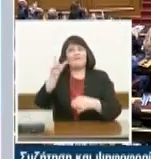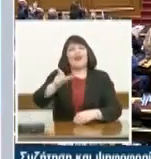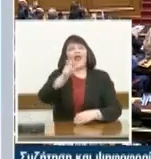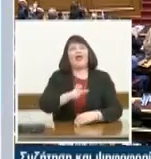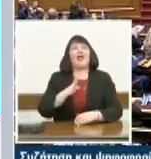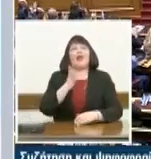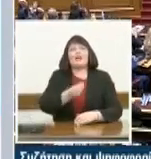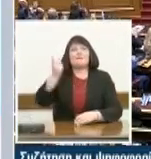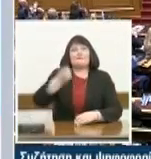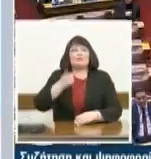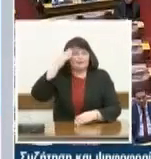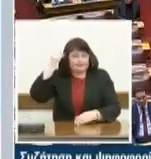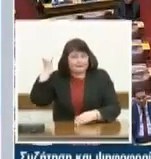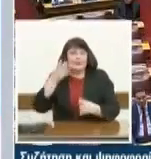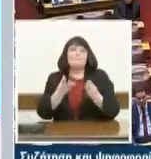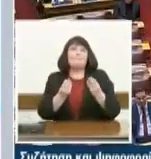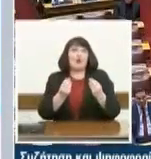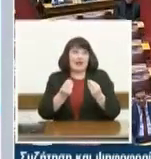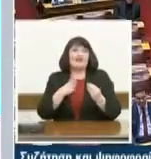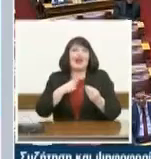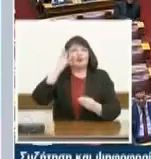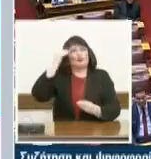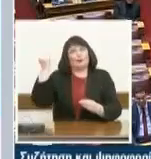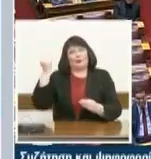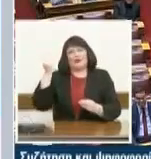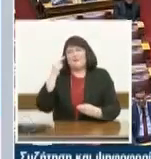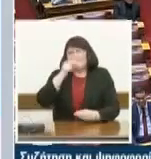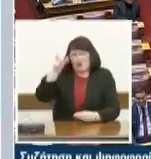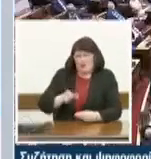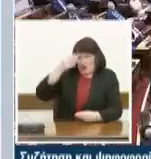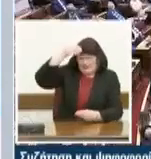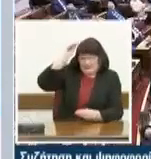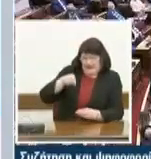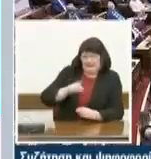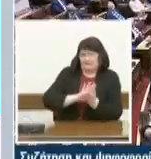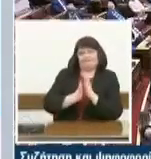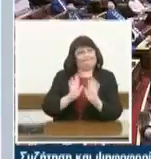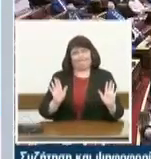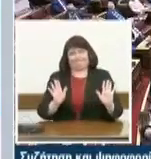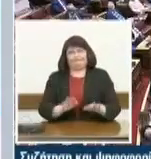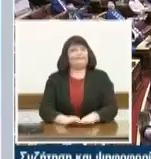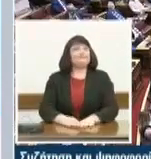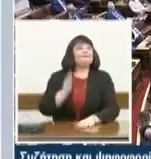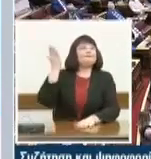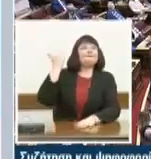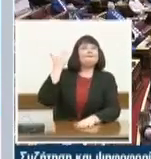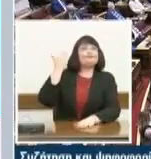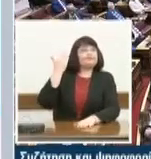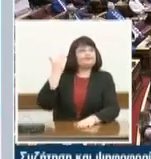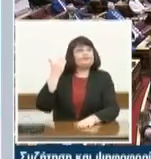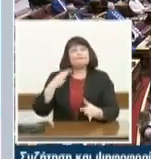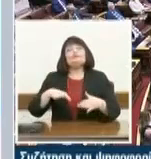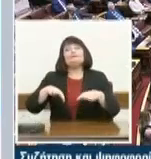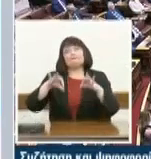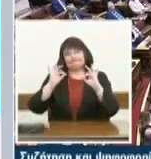κόμματος. Ενός κόμματος, όχι ενός χρώματος. Όχι ενός χρώματος. Αν μου επιτρέπετε, αυτό που έχει πει ο κ. Μητσοτάκης, για να μην γίνονται παρεξηγήσεις, είναι ότι η